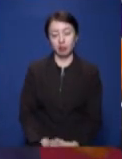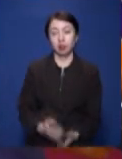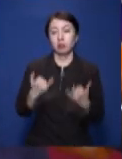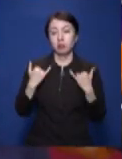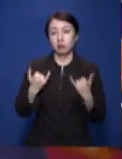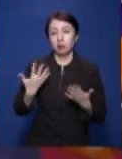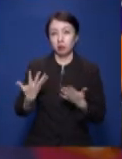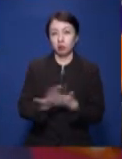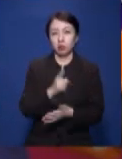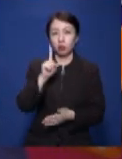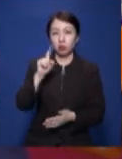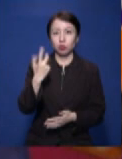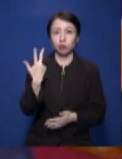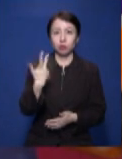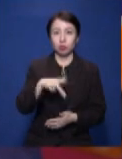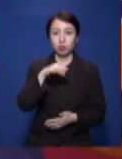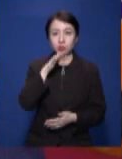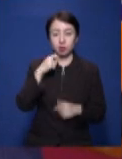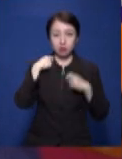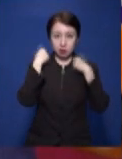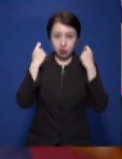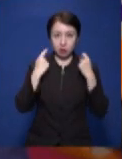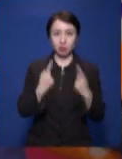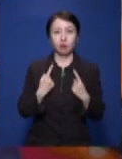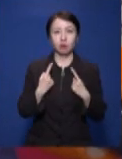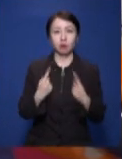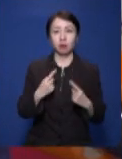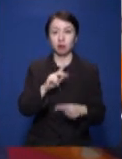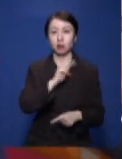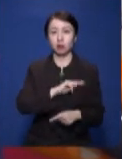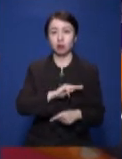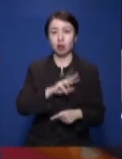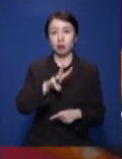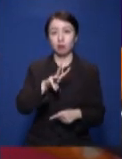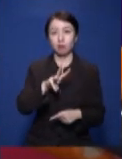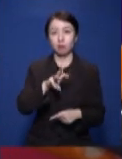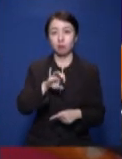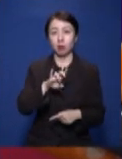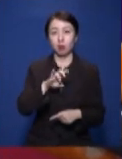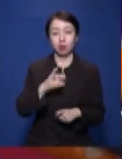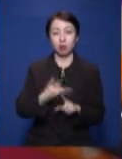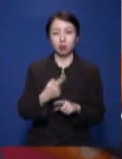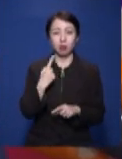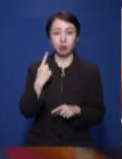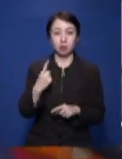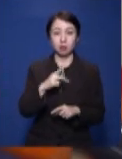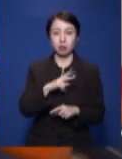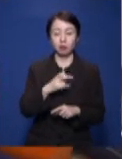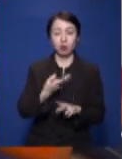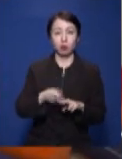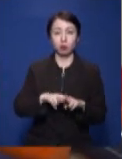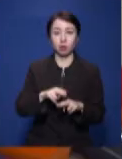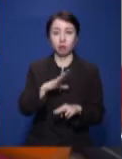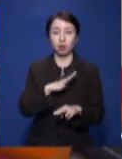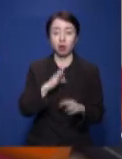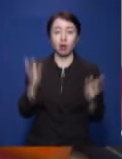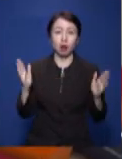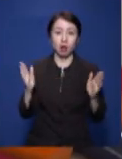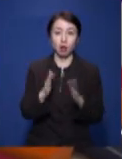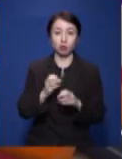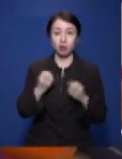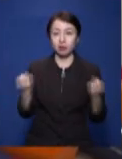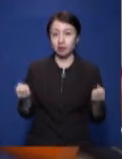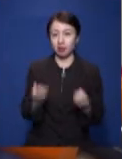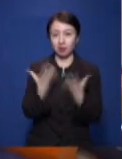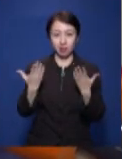Сегодня исполняется 130 лет со дня рождения великого деятеля Бейімбета Майлина. Это один из классиков, у которого была короткая, но